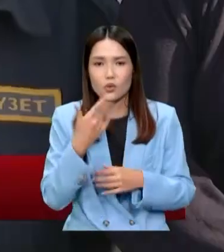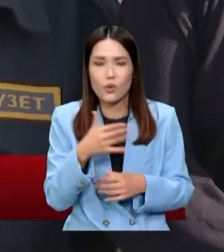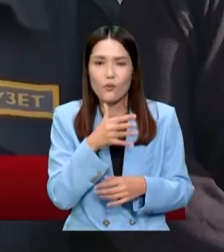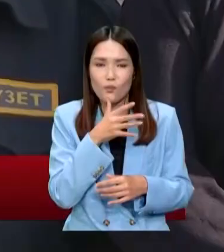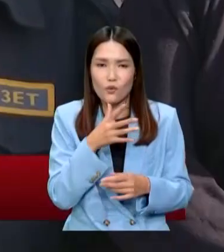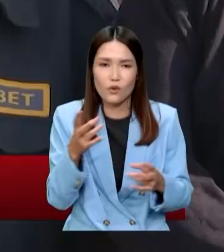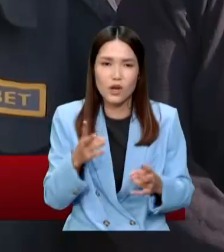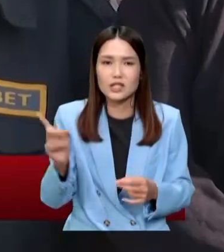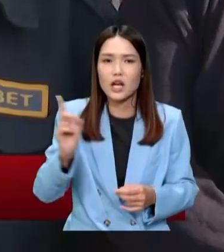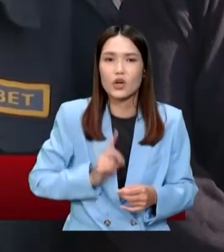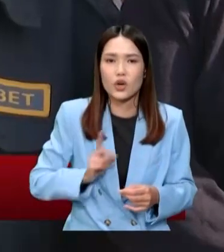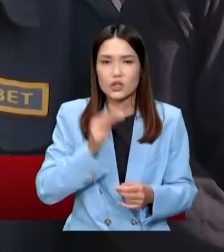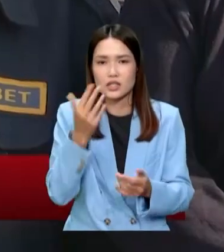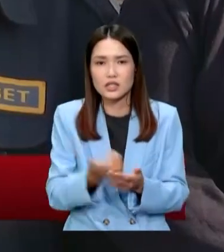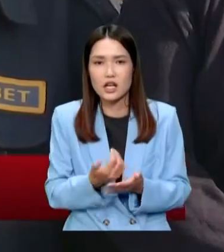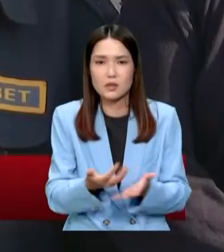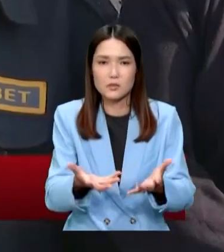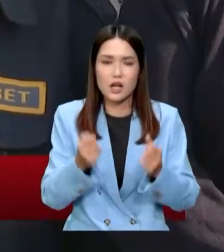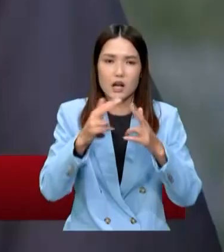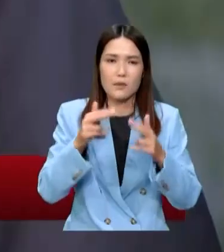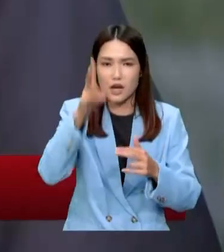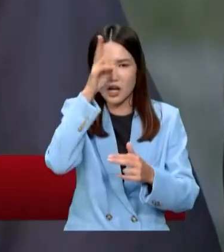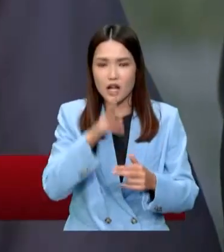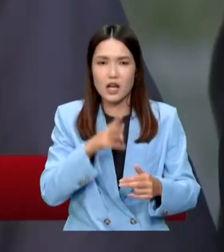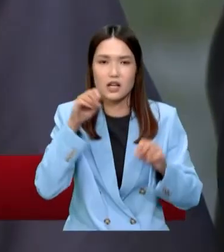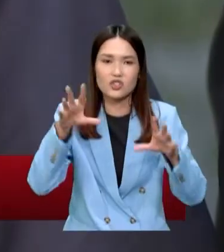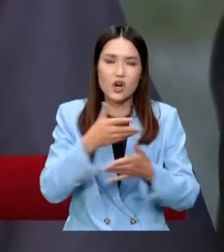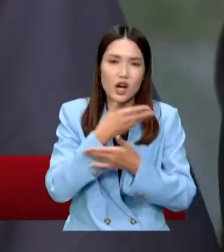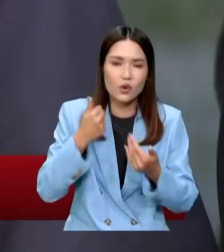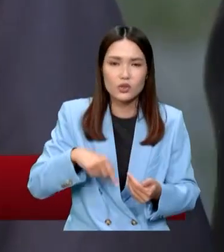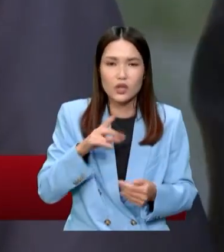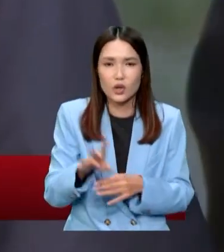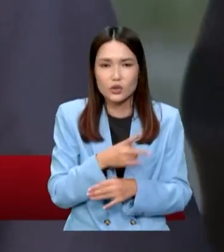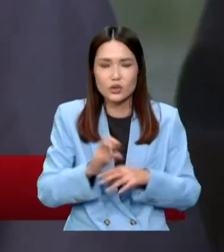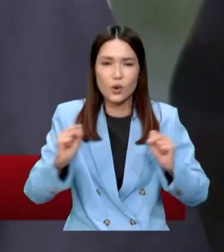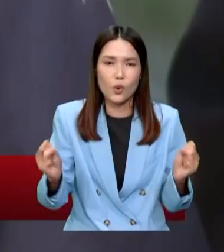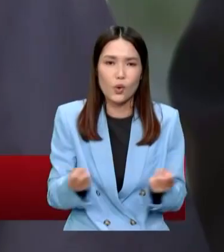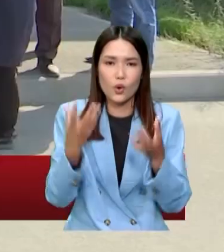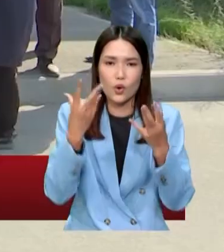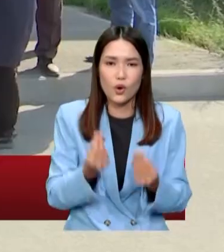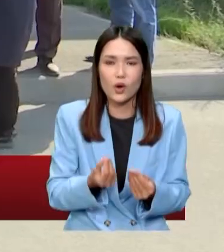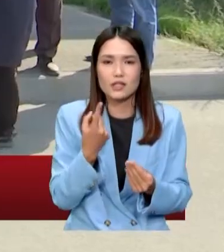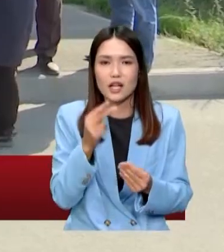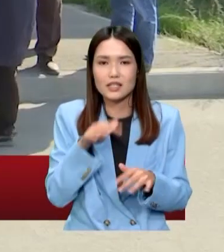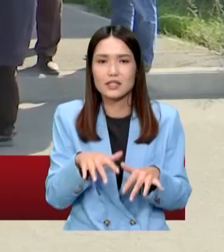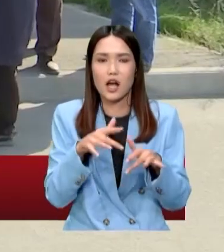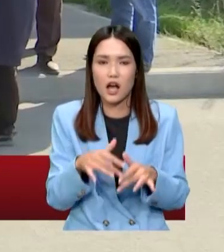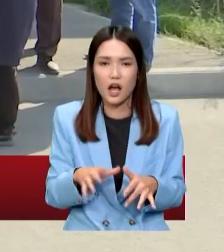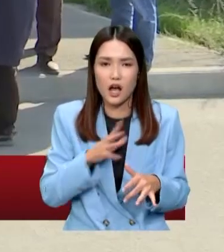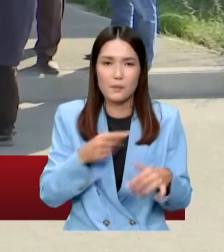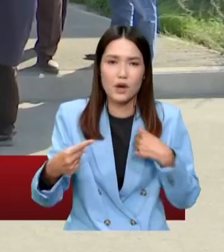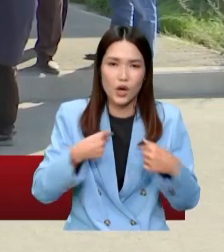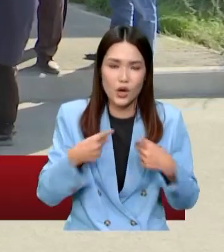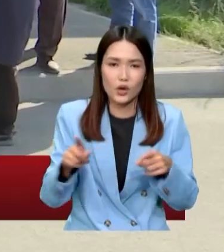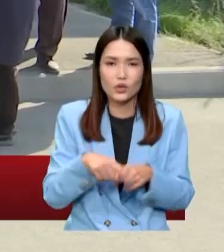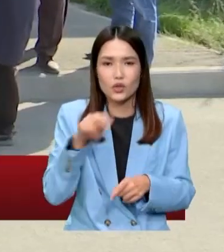дейін. Күзетшілер жаңа салынған ғимаратты 2 айға жуық жарықсыз күзеткен. Түнде жаурап, күндіз бір кесе ыстық шай қайнатып шалмай қиналсақ